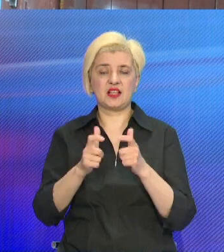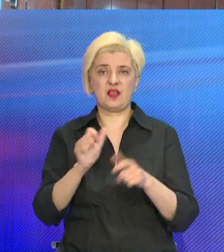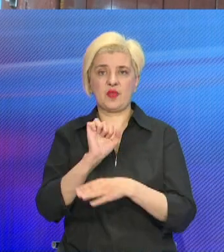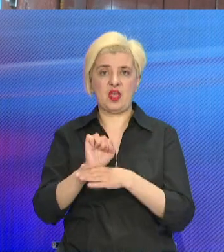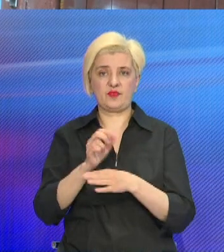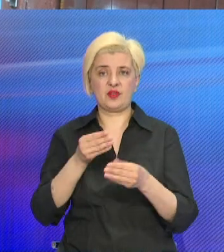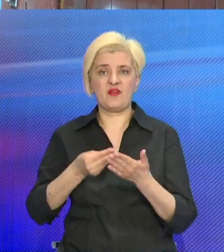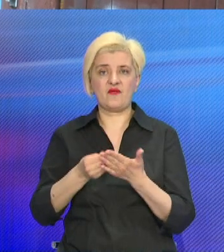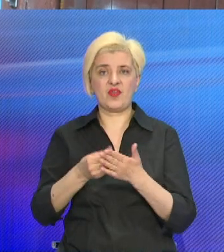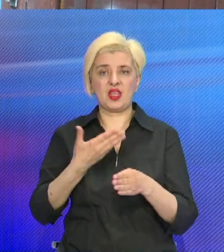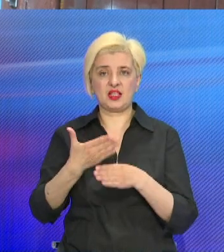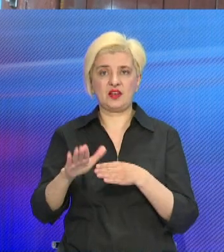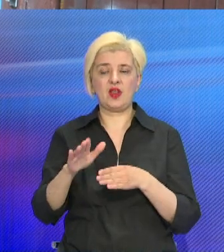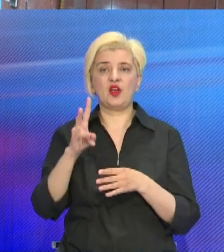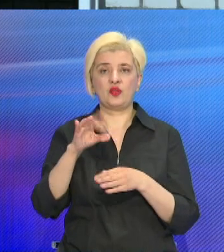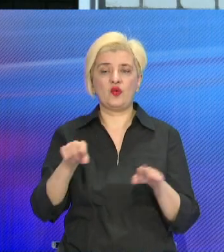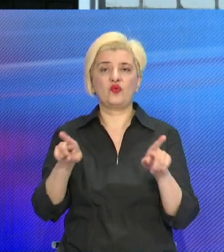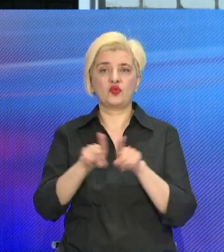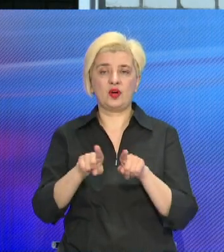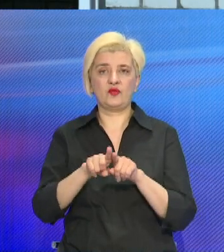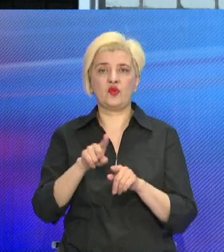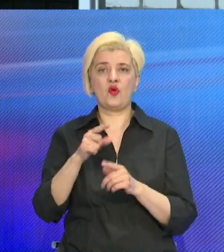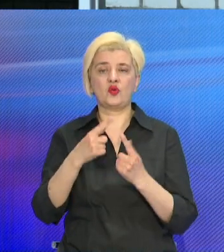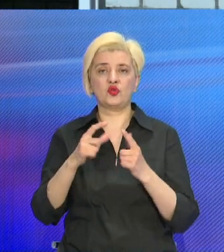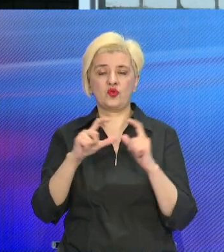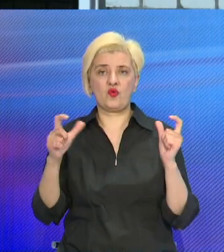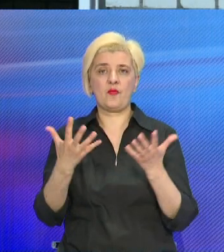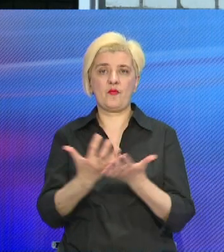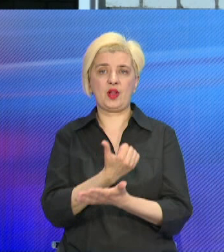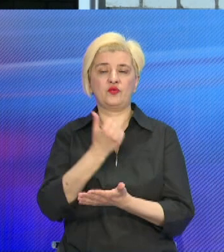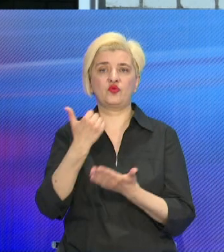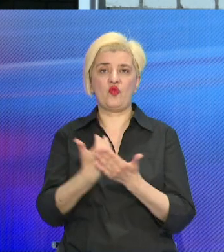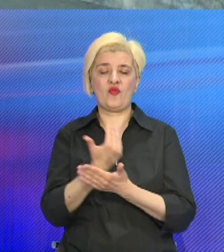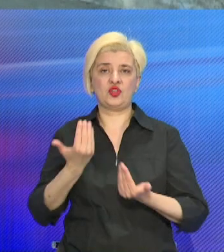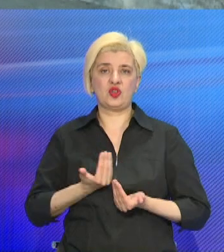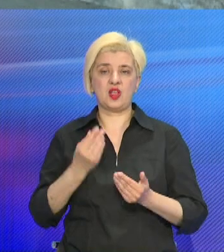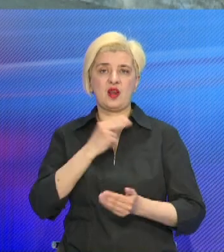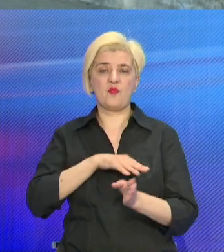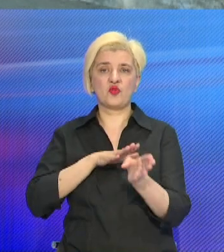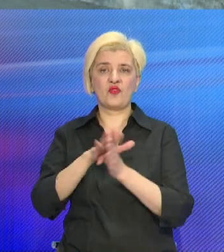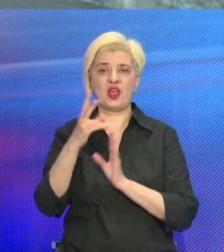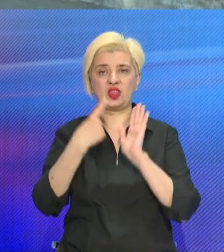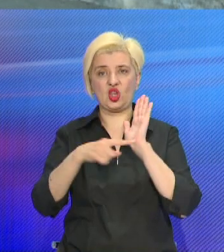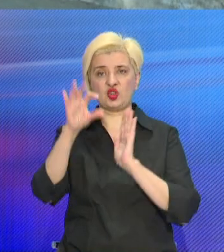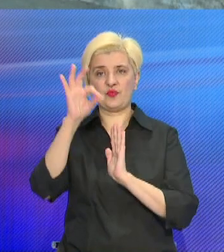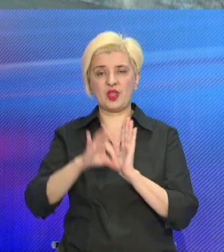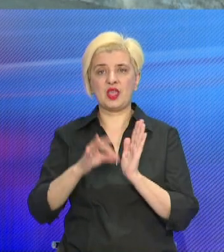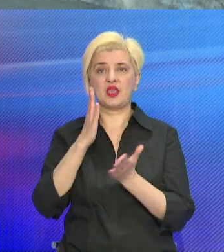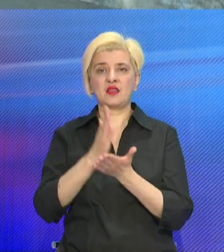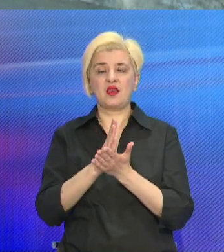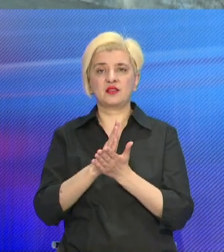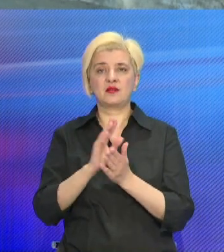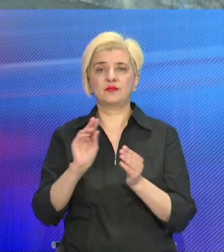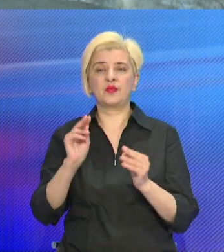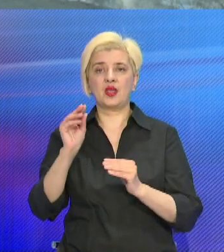без его грошей установа отримает новое життё. Работы уже выполнены на 60%. Ведется кирпичная кладка пристройки